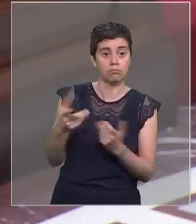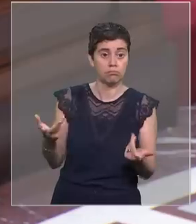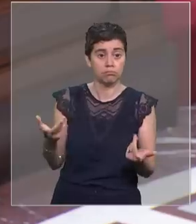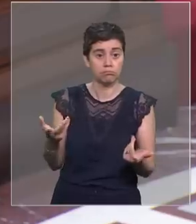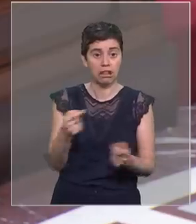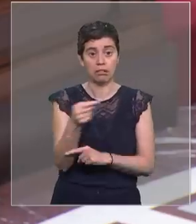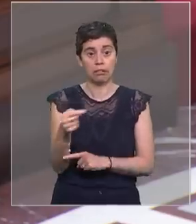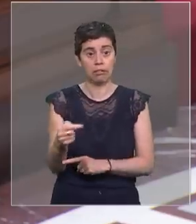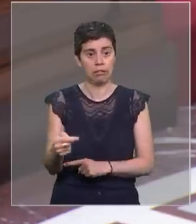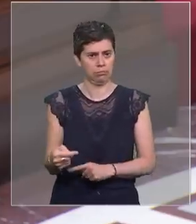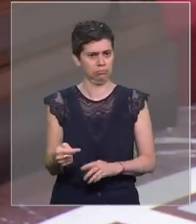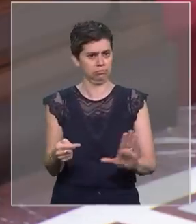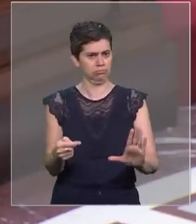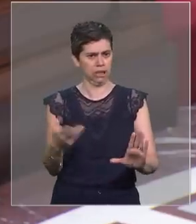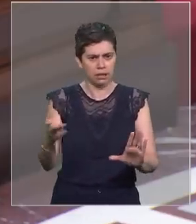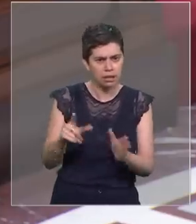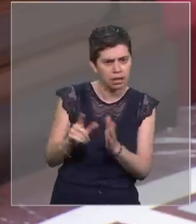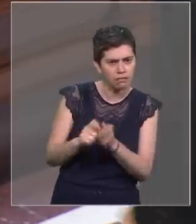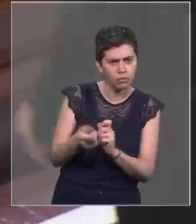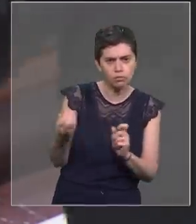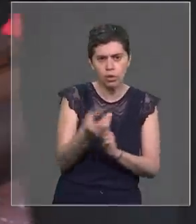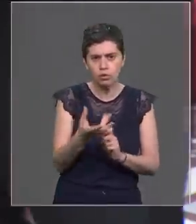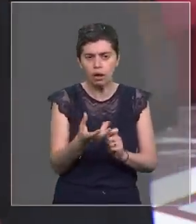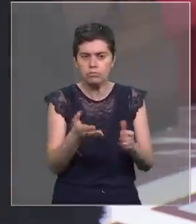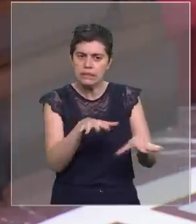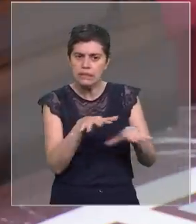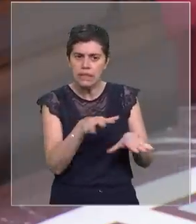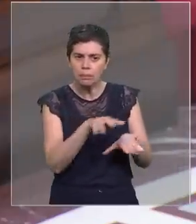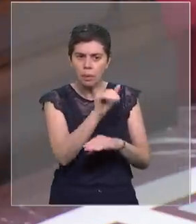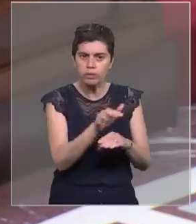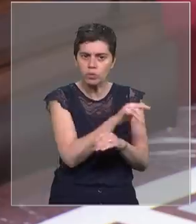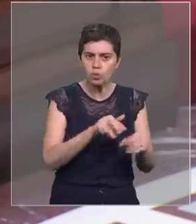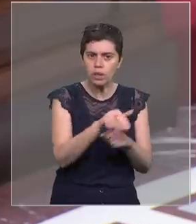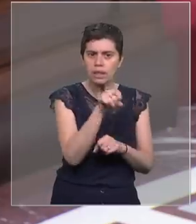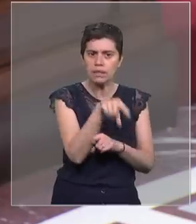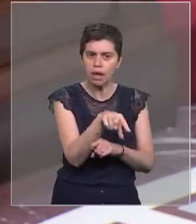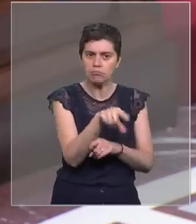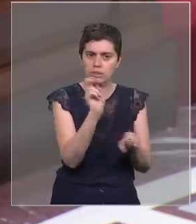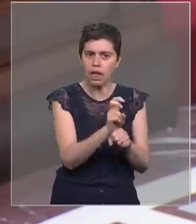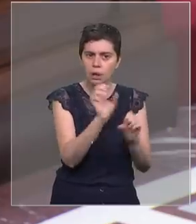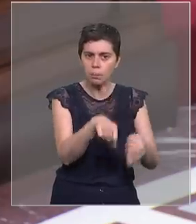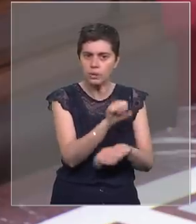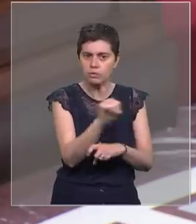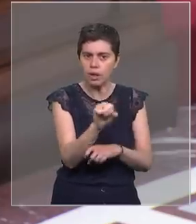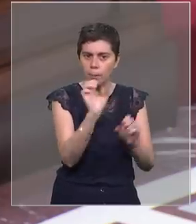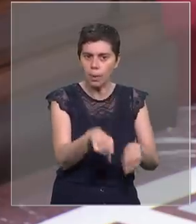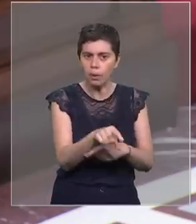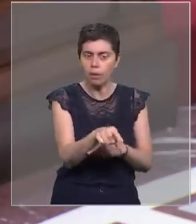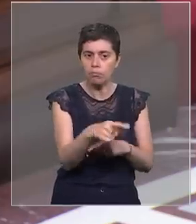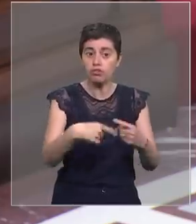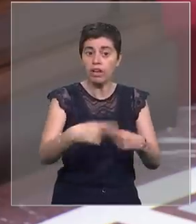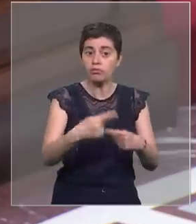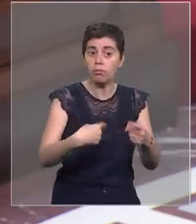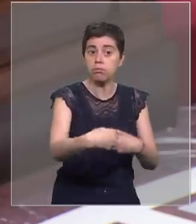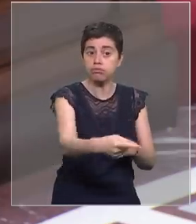effets négatifs. C'est pourtant cette réforme qui va d'abord permettre au système de protection sociale de subsister et donc garantir aux générations qui viennent une